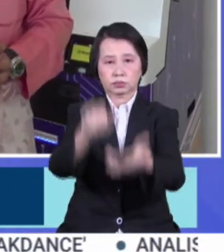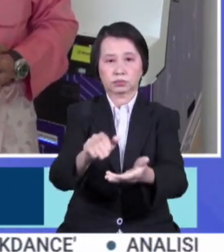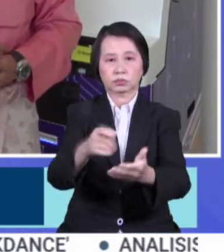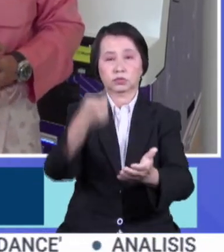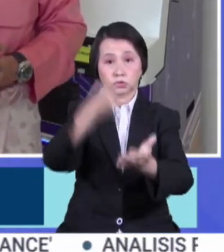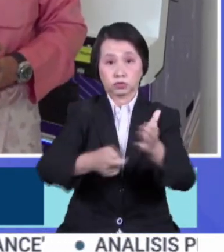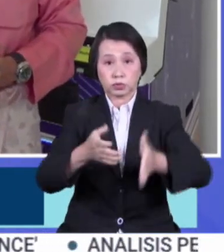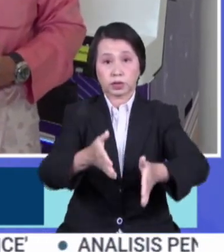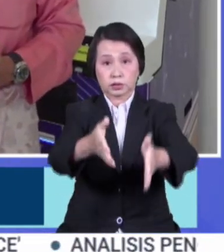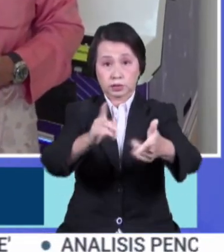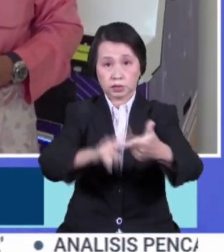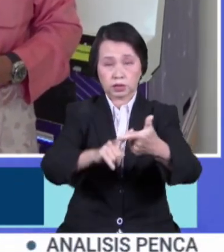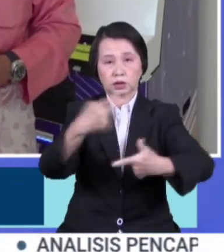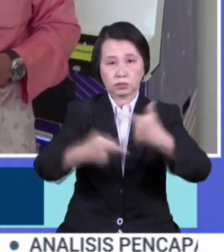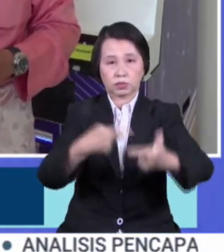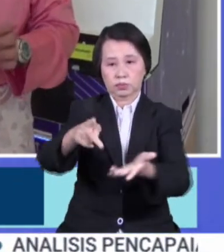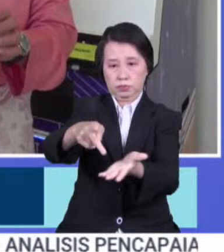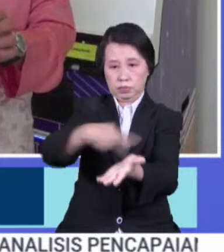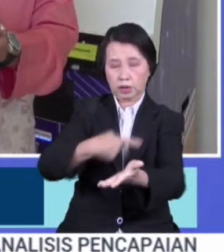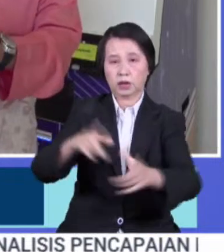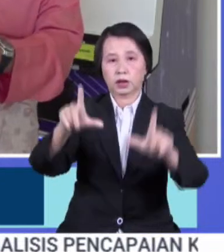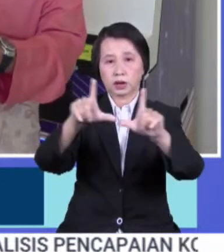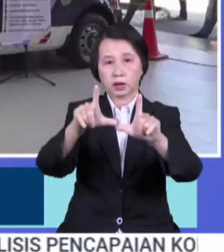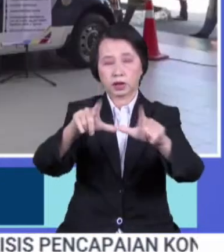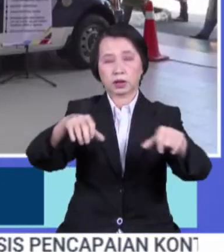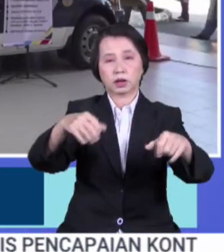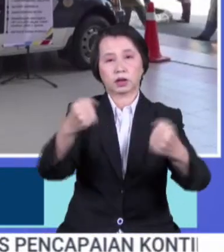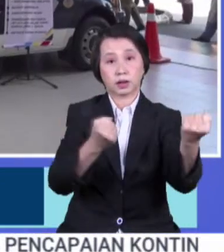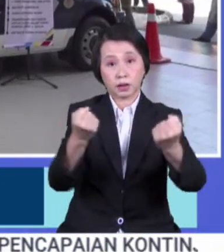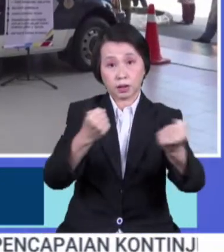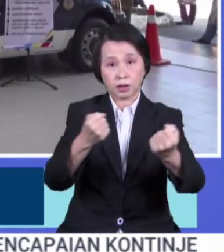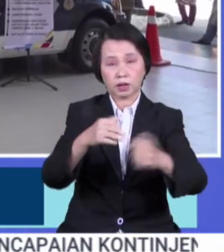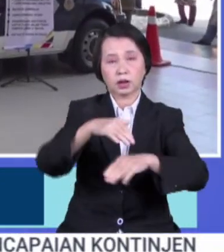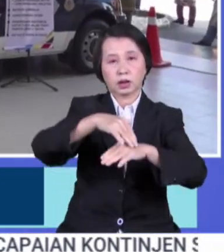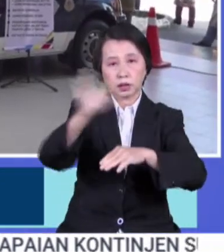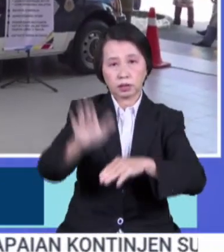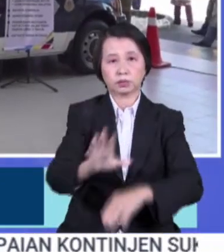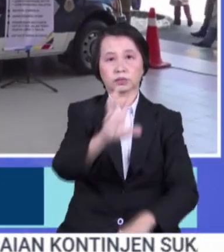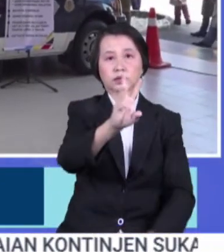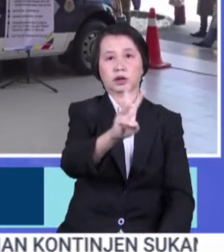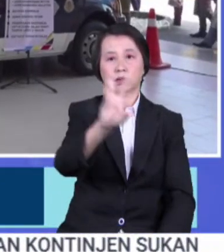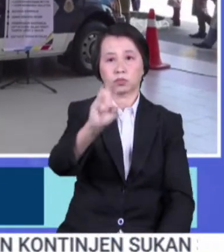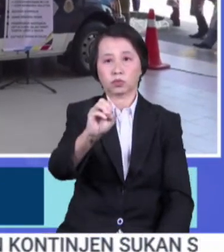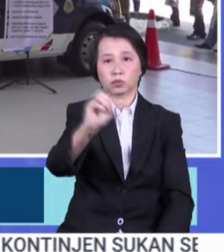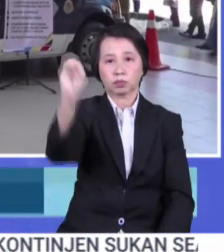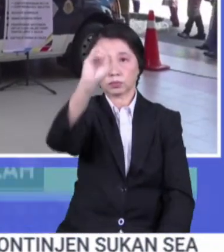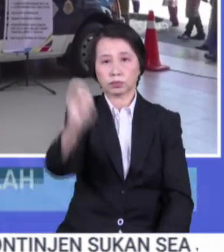cukai jalan dan proses pembaharuan lesen kenderaan motor iaitu lebih 60%.